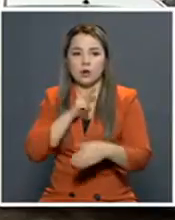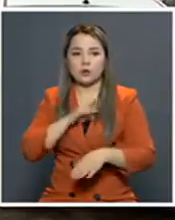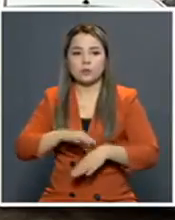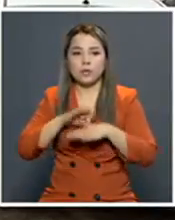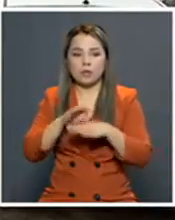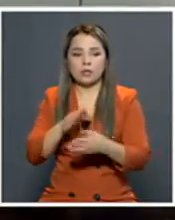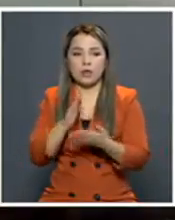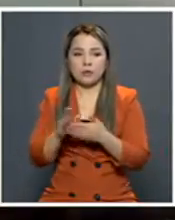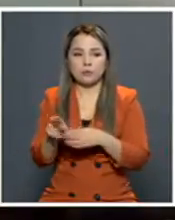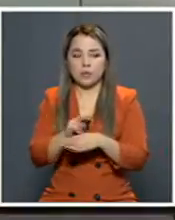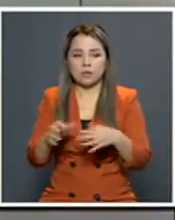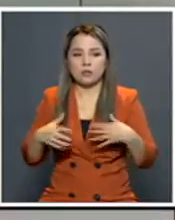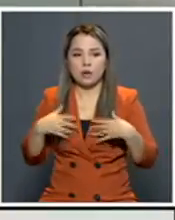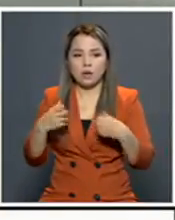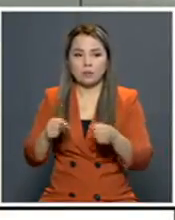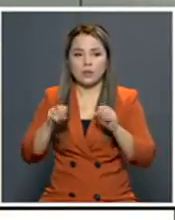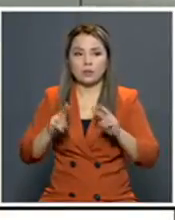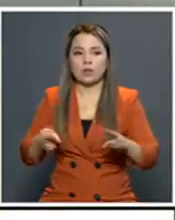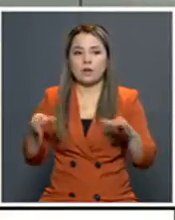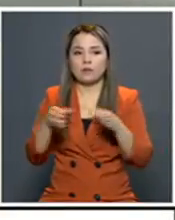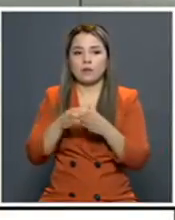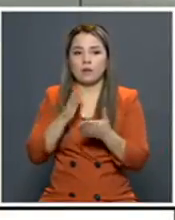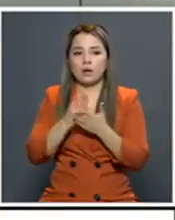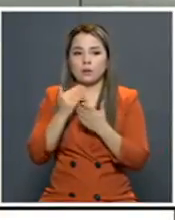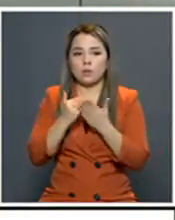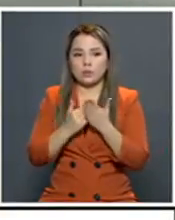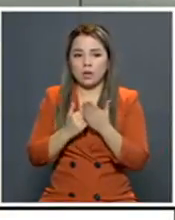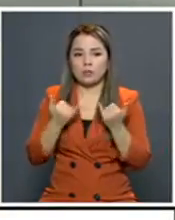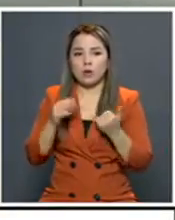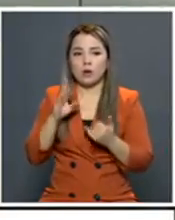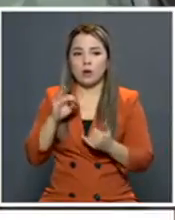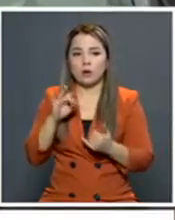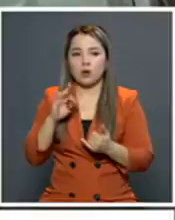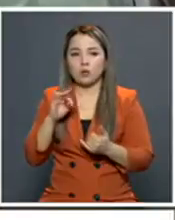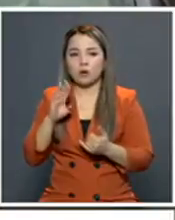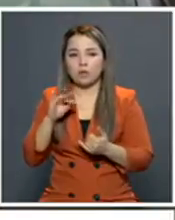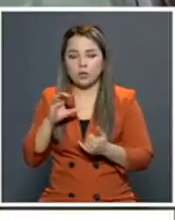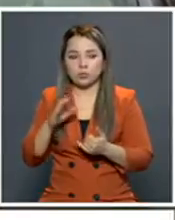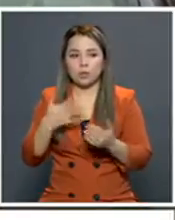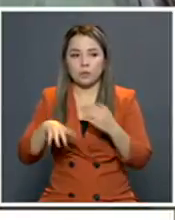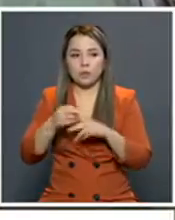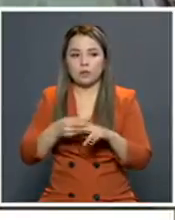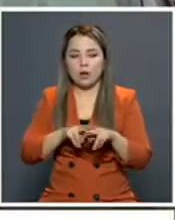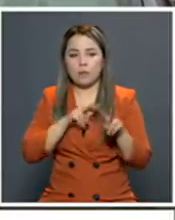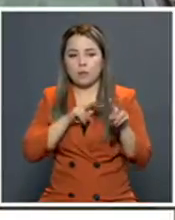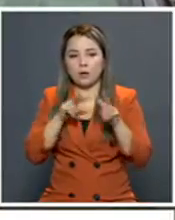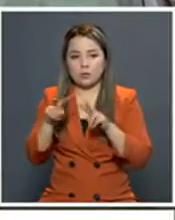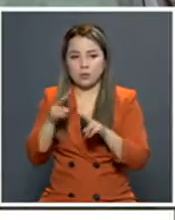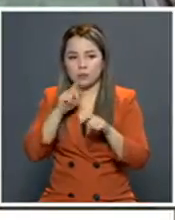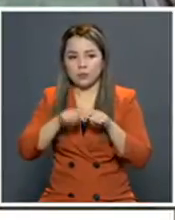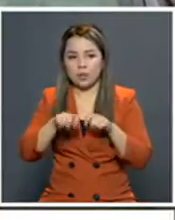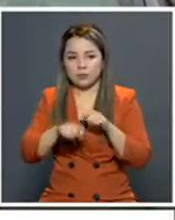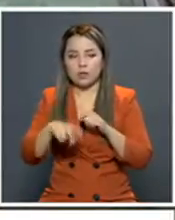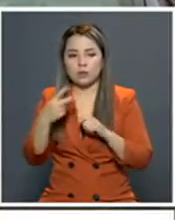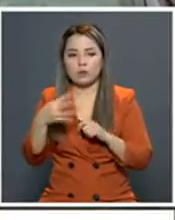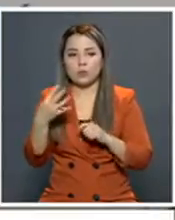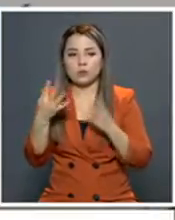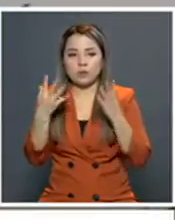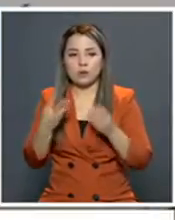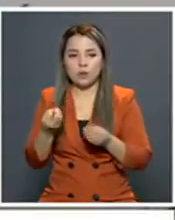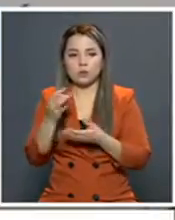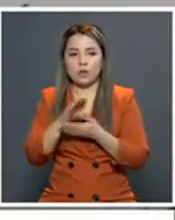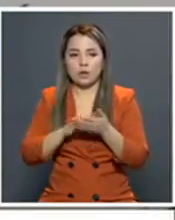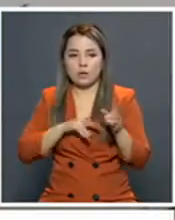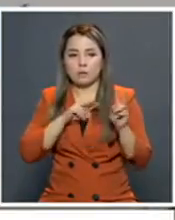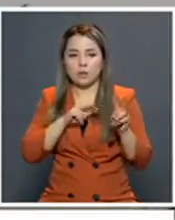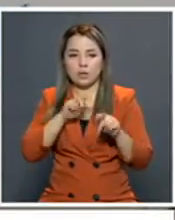аймақтық ведомствоаралық штаб құрылды. Талап бойынша коронавирус кең таралған елдерден келгендер бақылауға алынып 24 күн бойы қаралады.